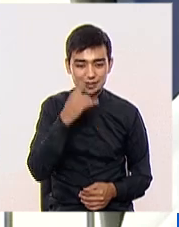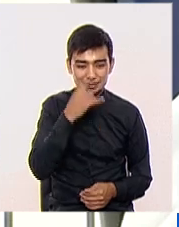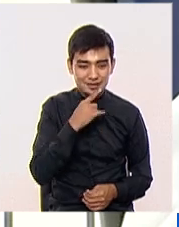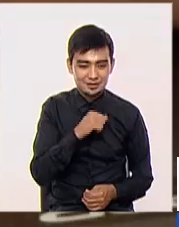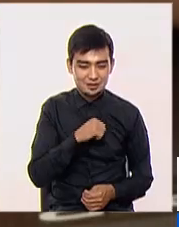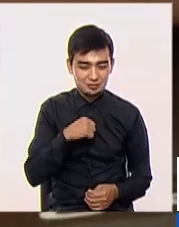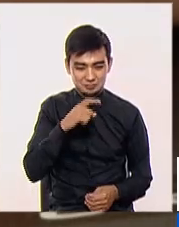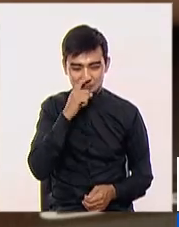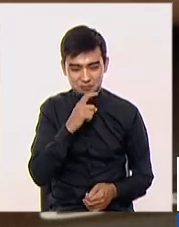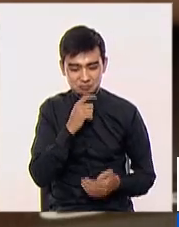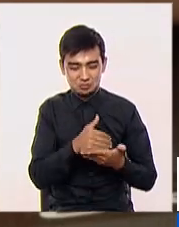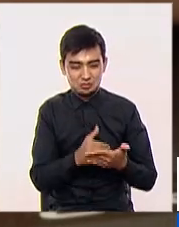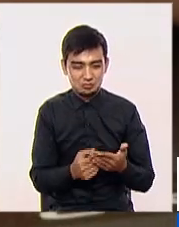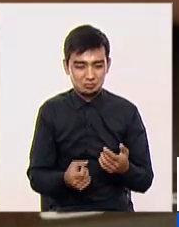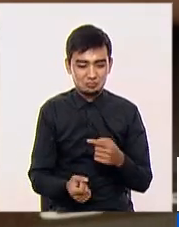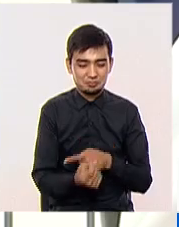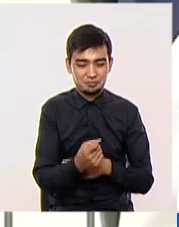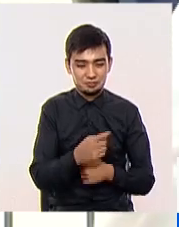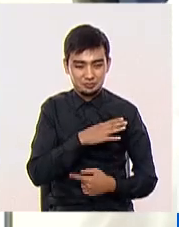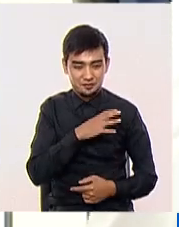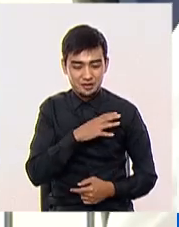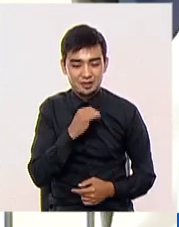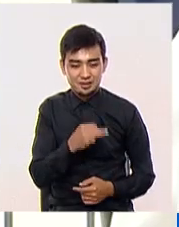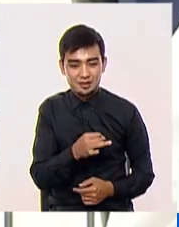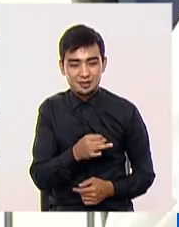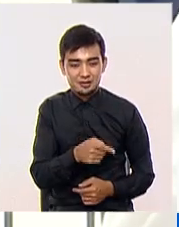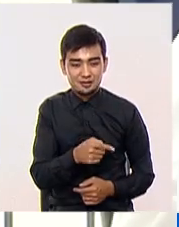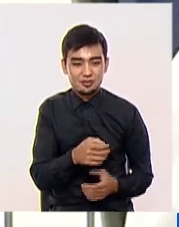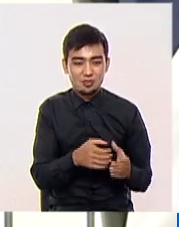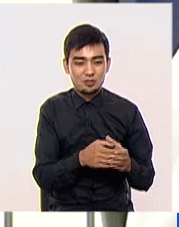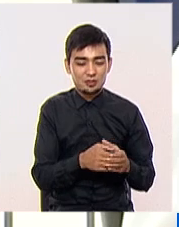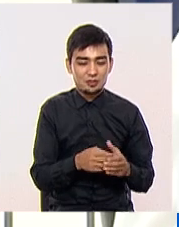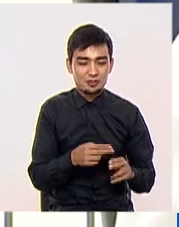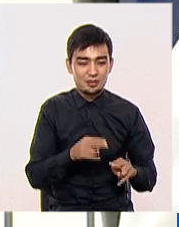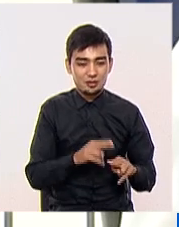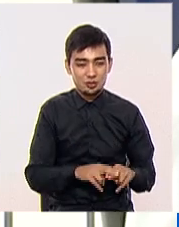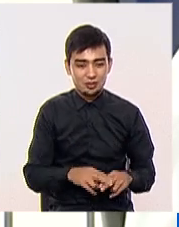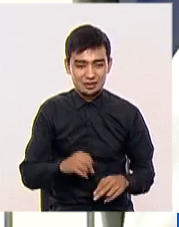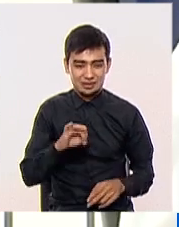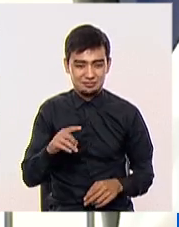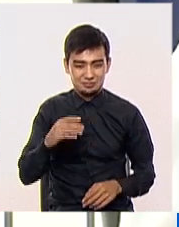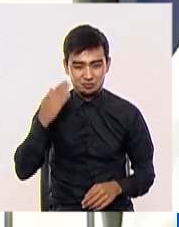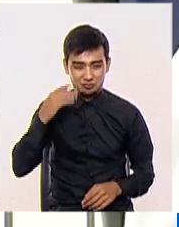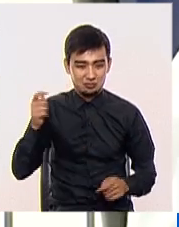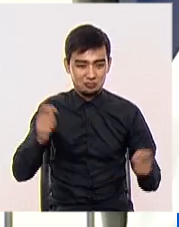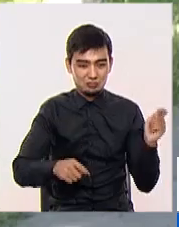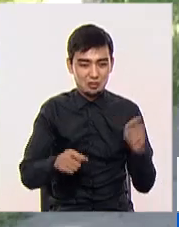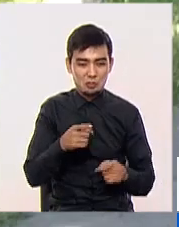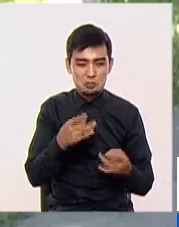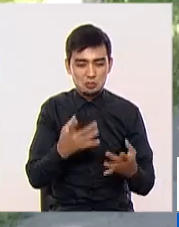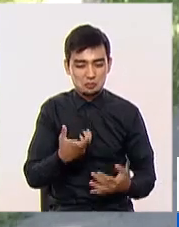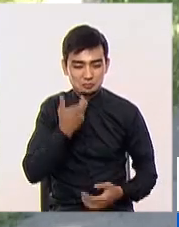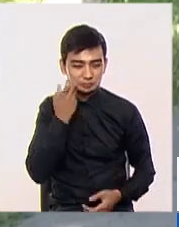совершенно непонятные программы. Это все, конечно, приводит к тому, что те компании, которые из нее приходят, они приходят только, чтобы